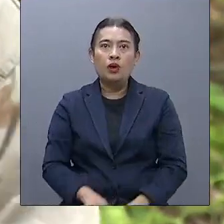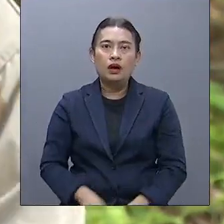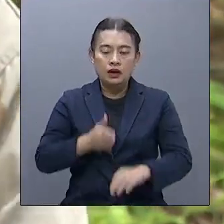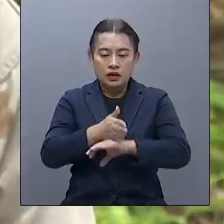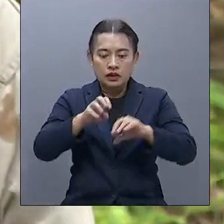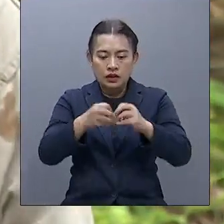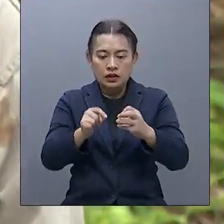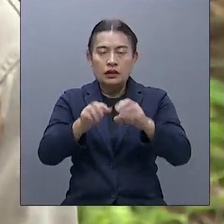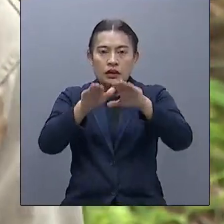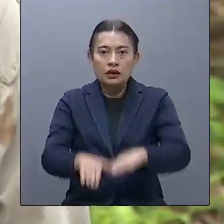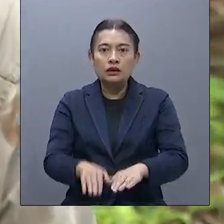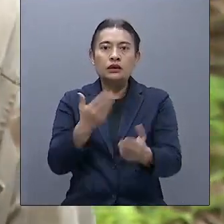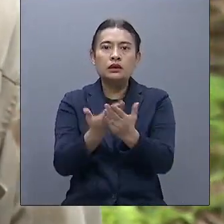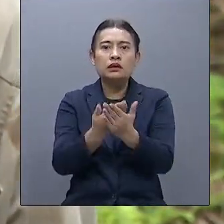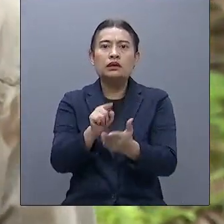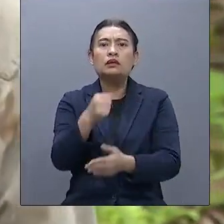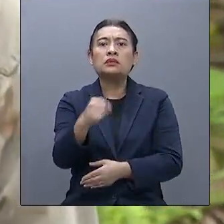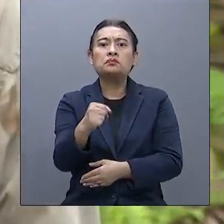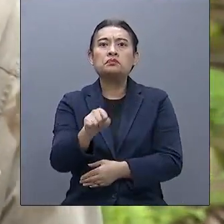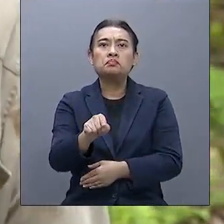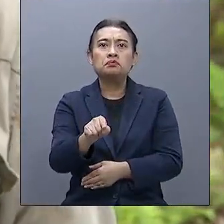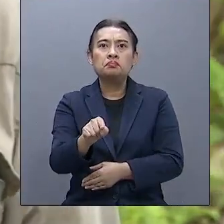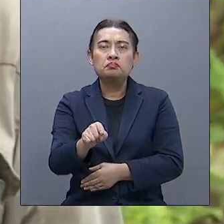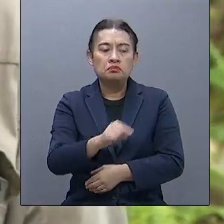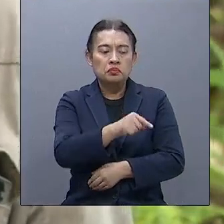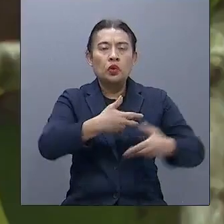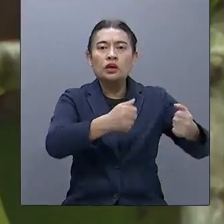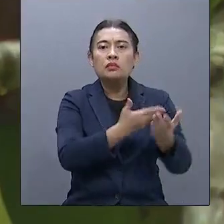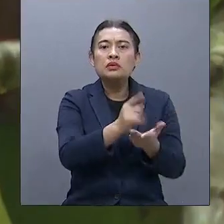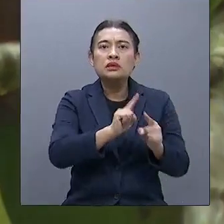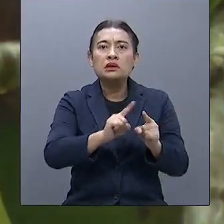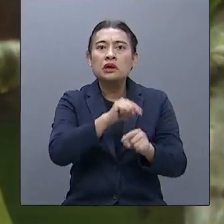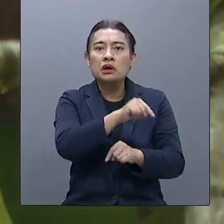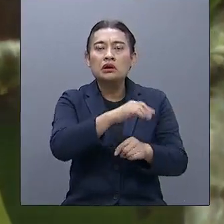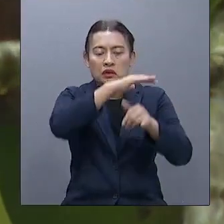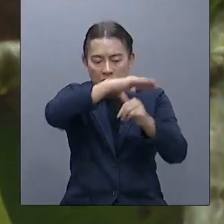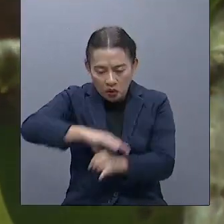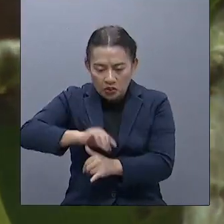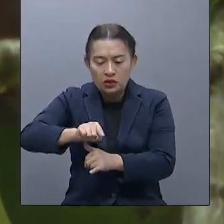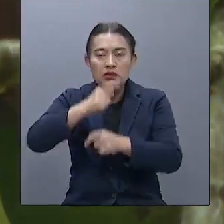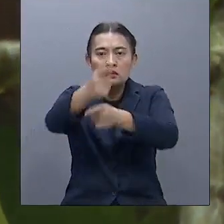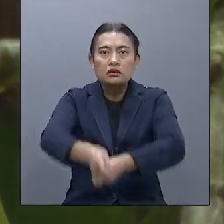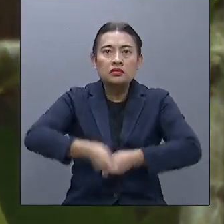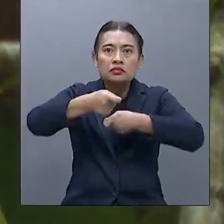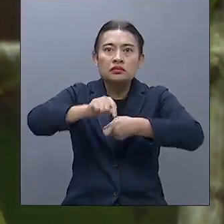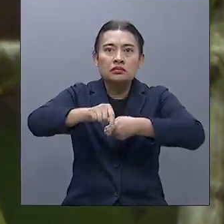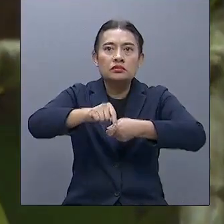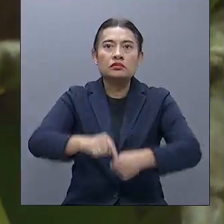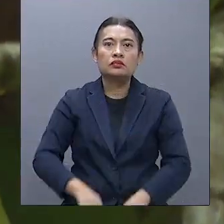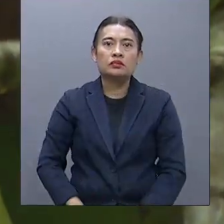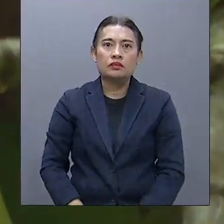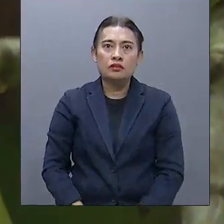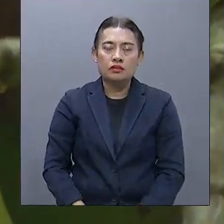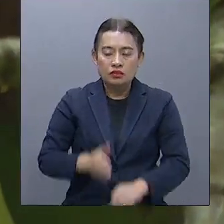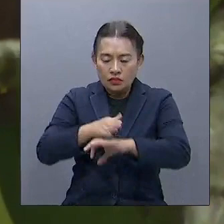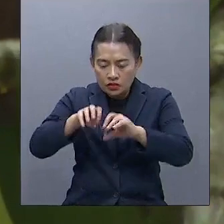กต่ำเหลือเพียงกิโลกรัมละ10บาทจากพ่อค้าคนกลางและล้งมังคุดที่กดราคาเกษตรกรที่เลิกเก็บมังคุด